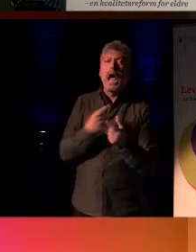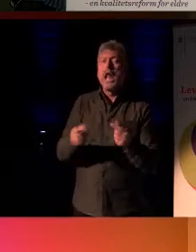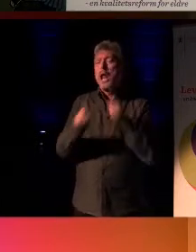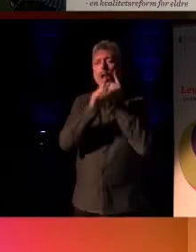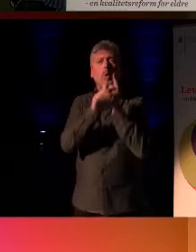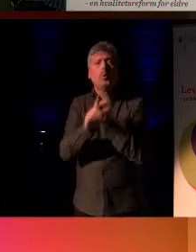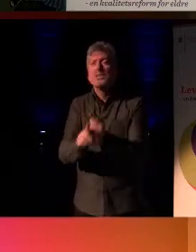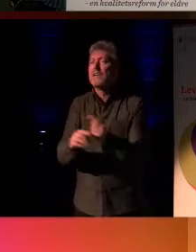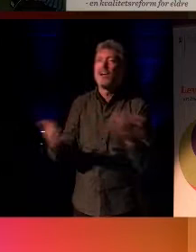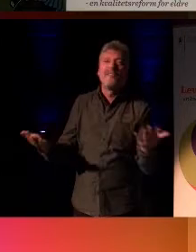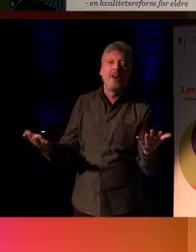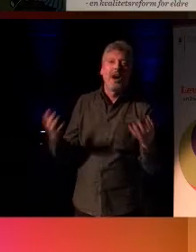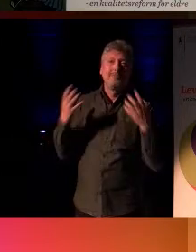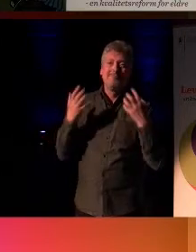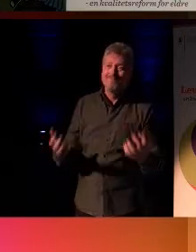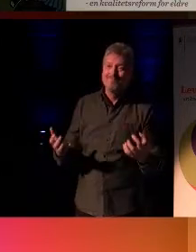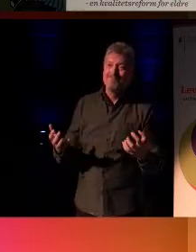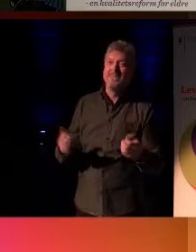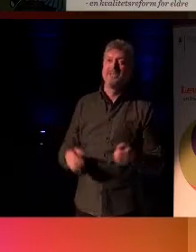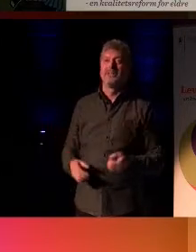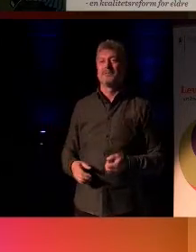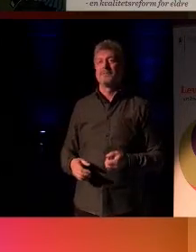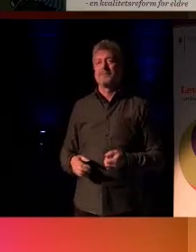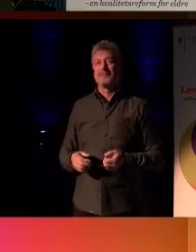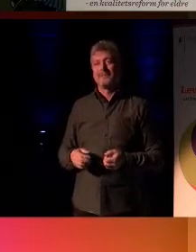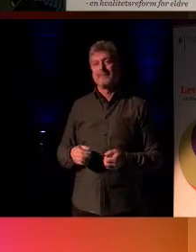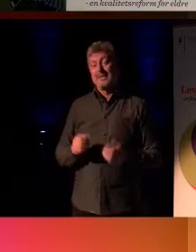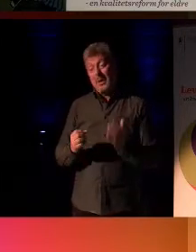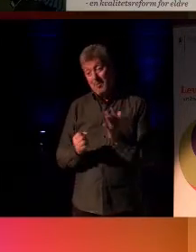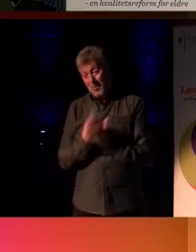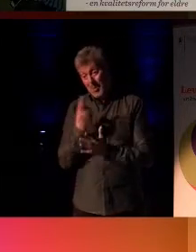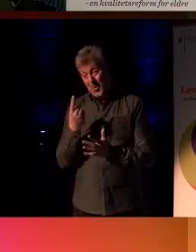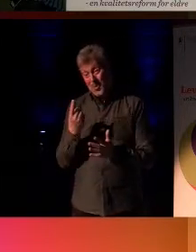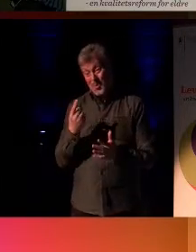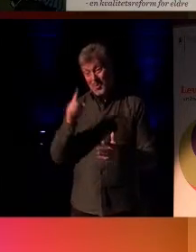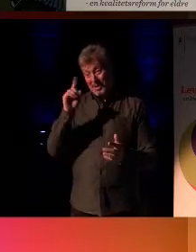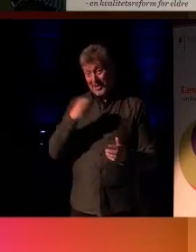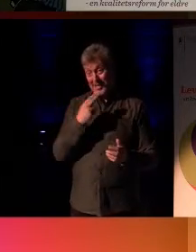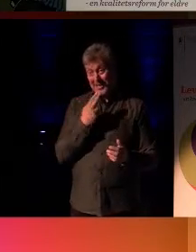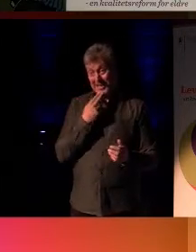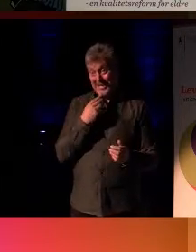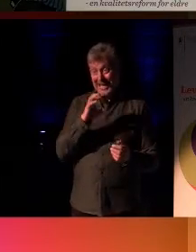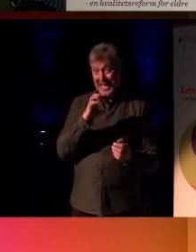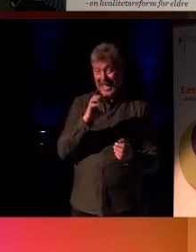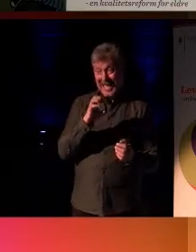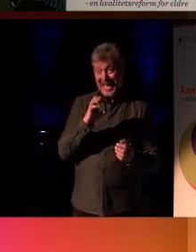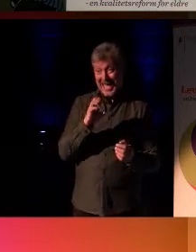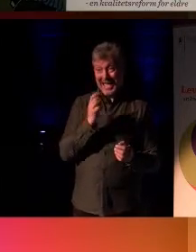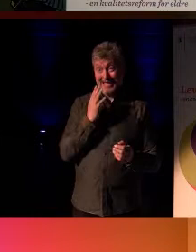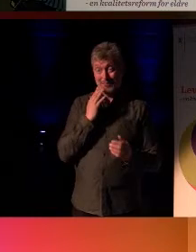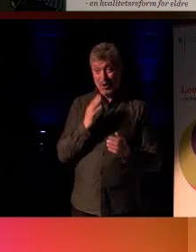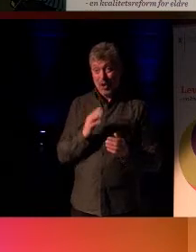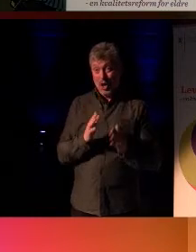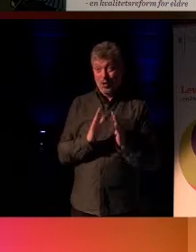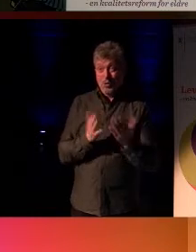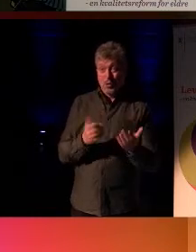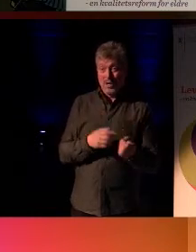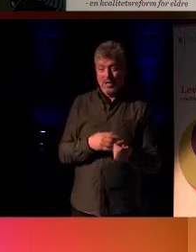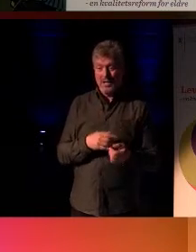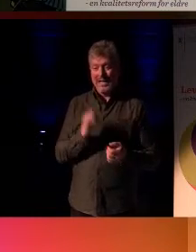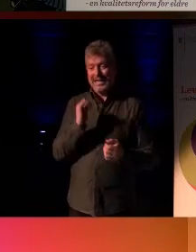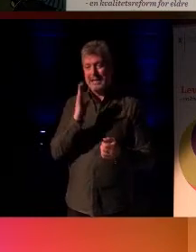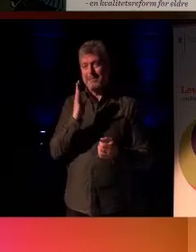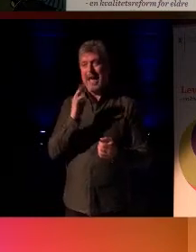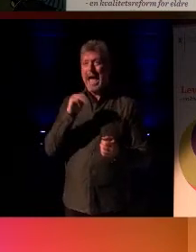konsekvensen av Det kan hende det kan være noe som heter en innbygger en journal, eller IBMs